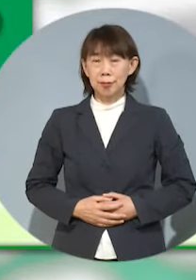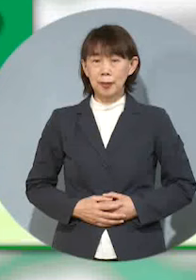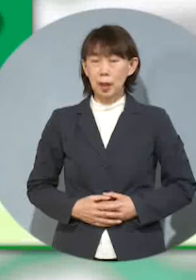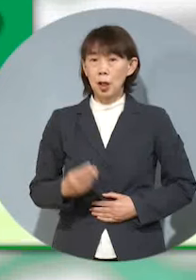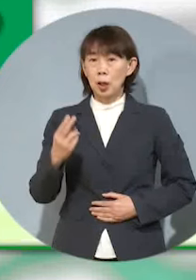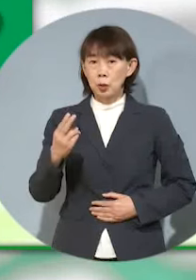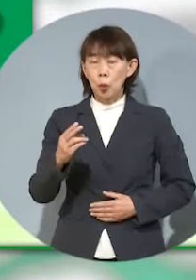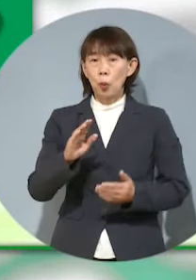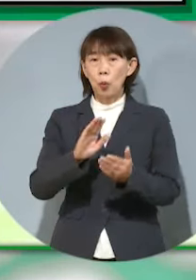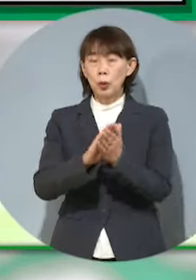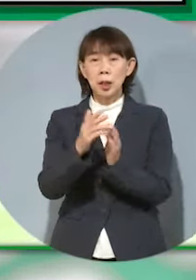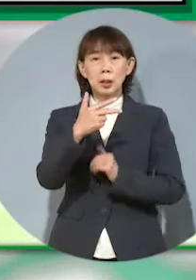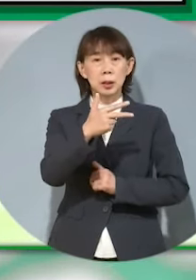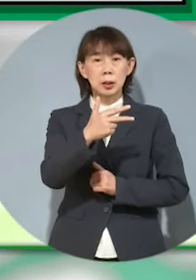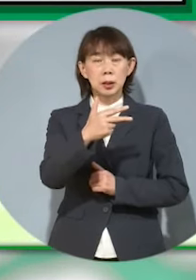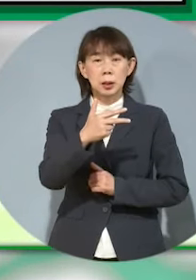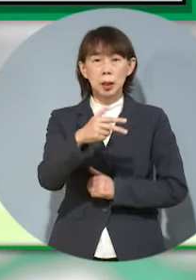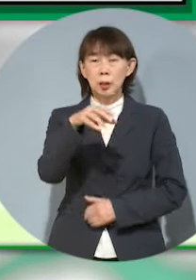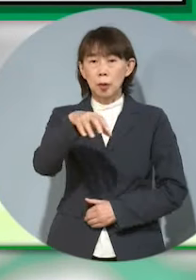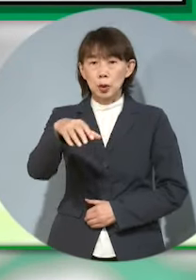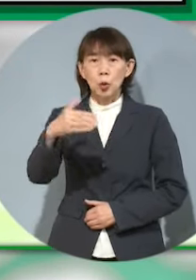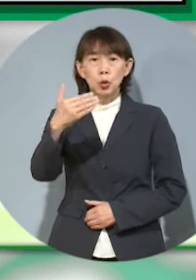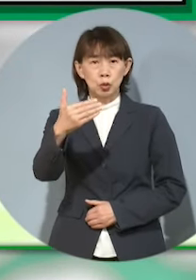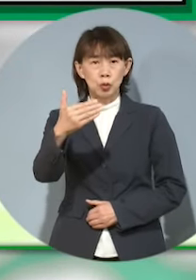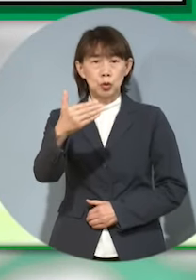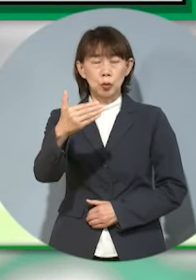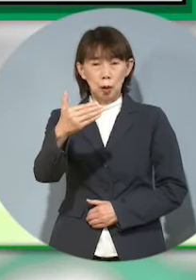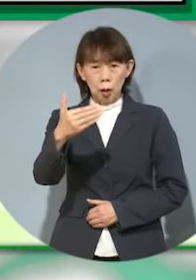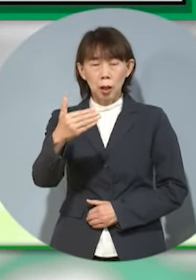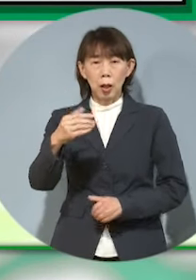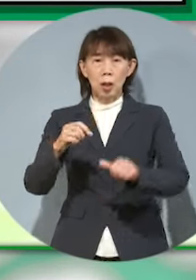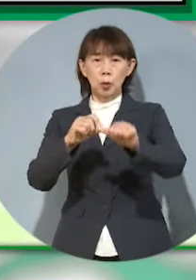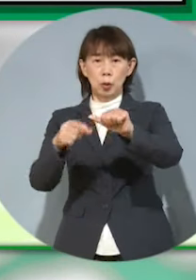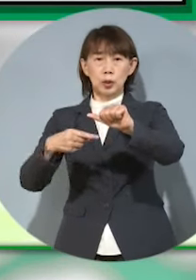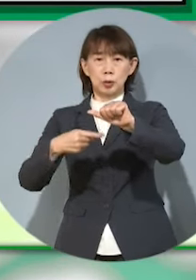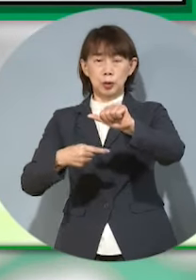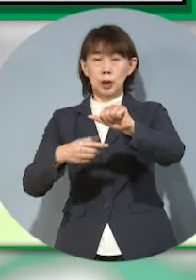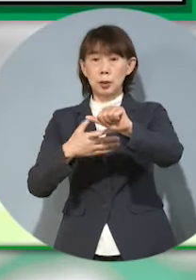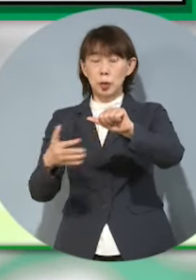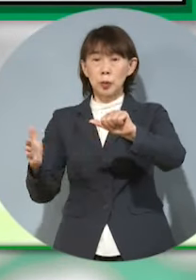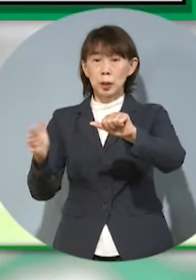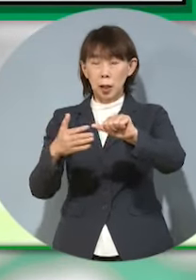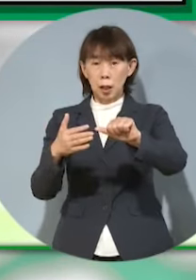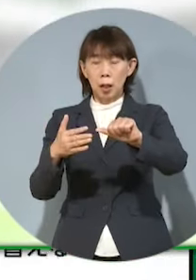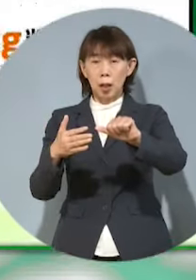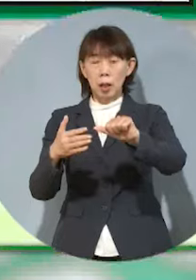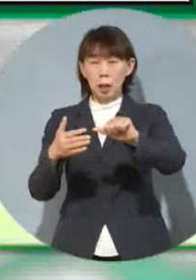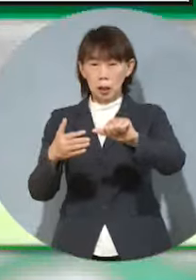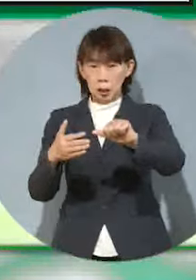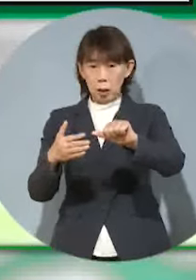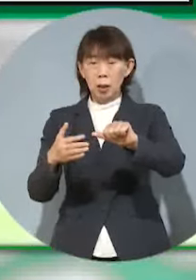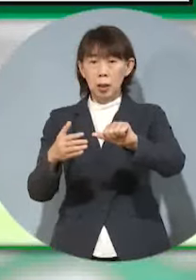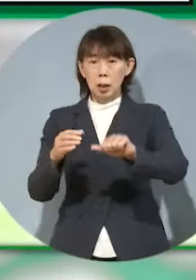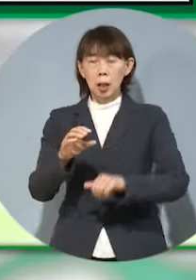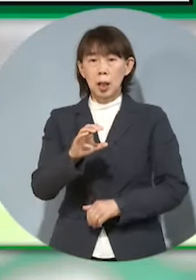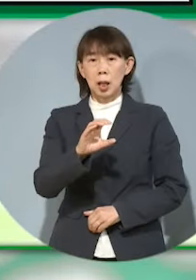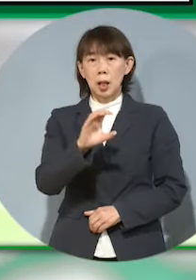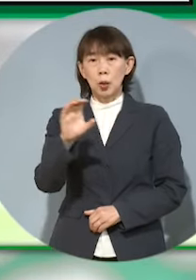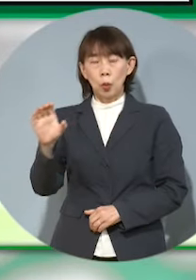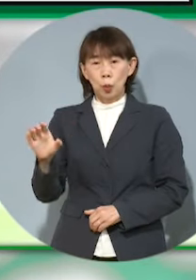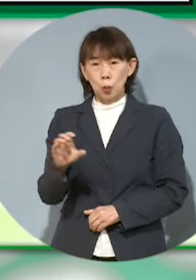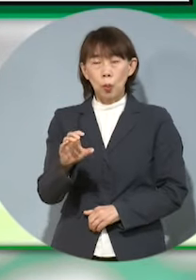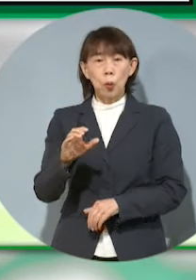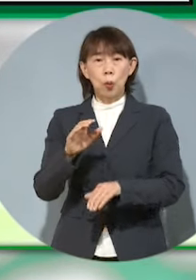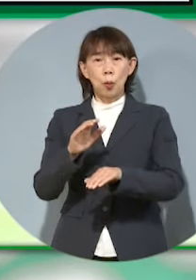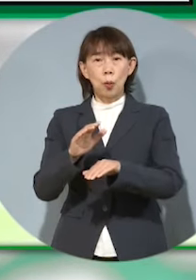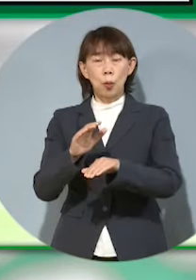九都県市は来月1日水曜日から各都県市で一斉にエコ